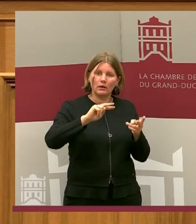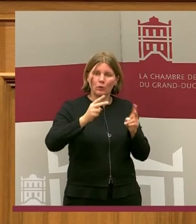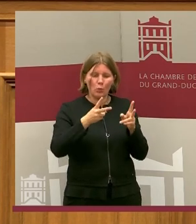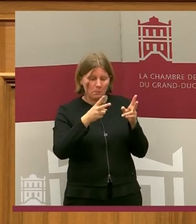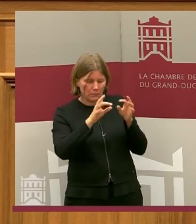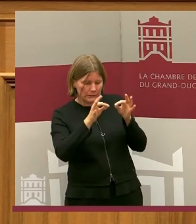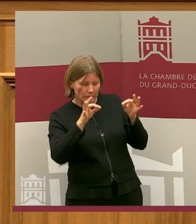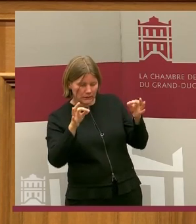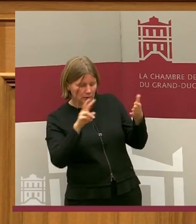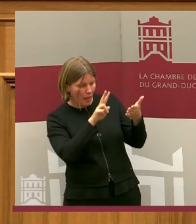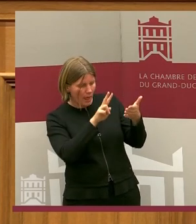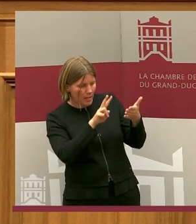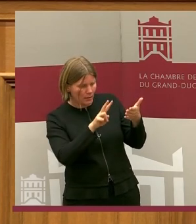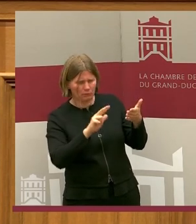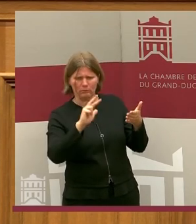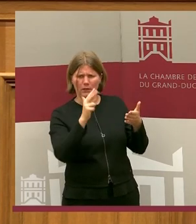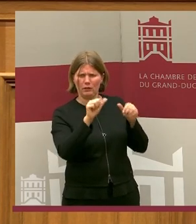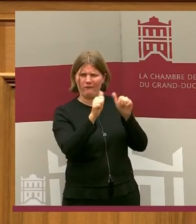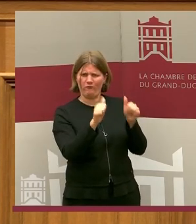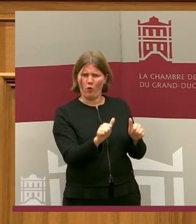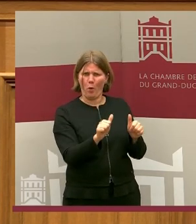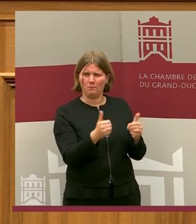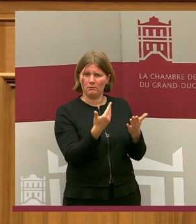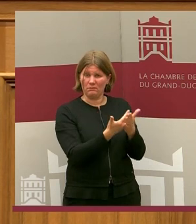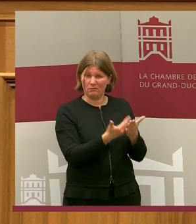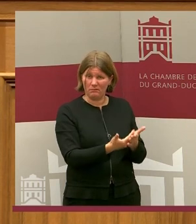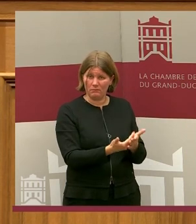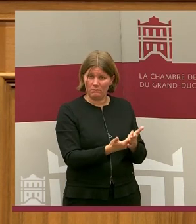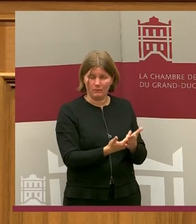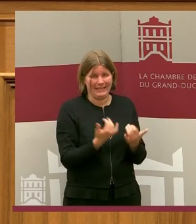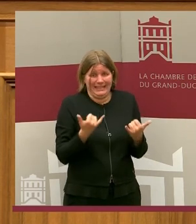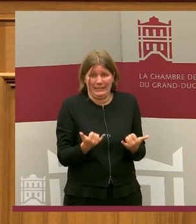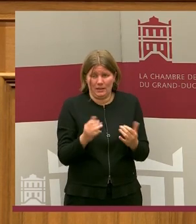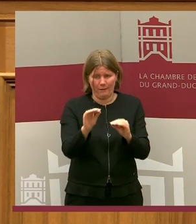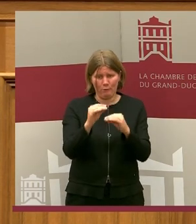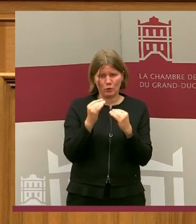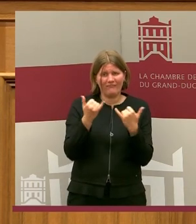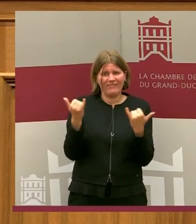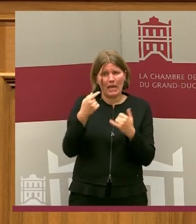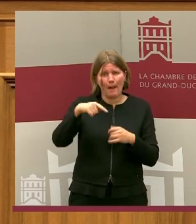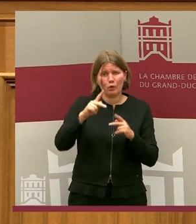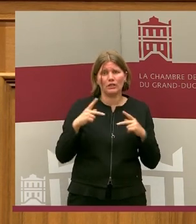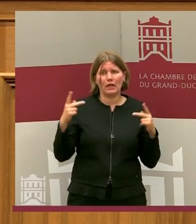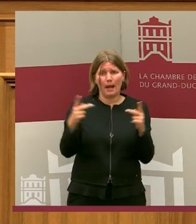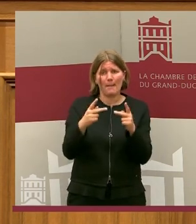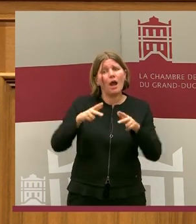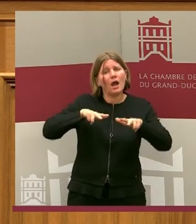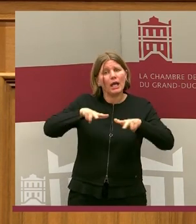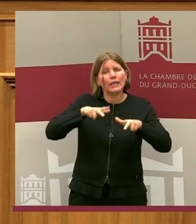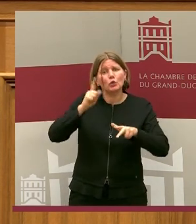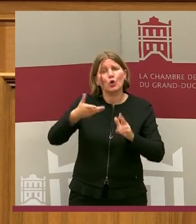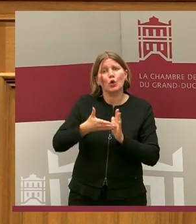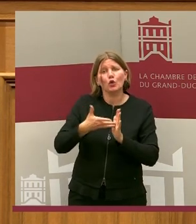haben, war du eine dritte Version von der Fähre. Los hat mir, wie eine Chambre soll die Regierung kontrollieren,